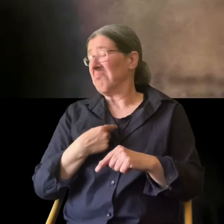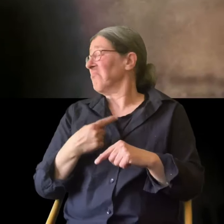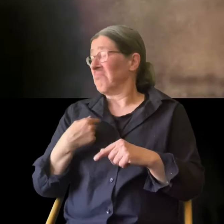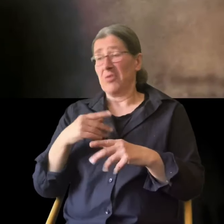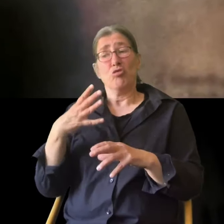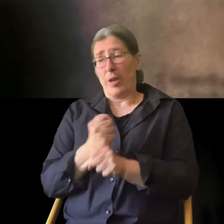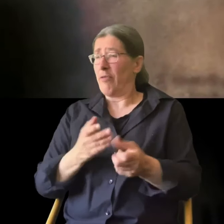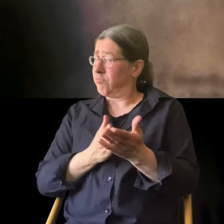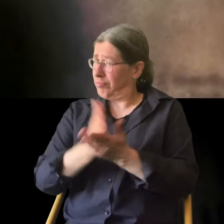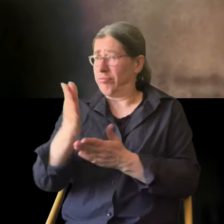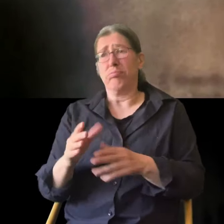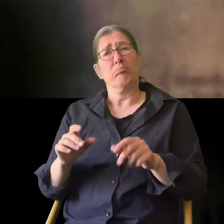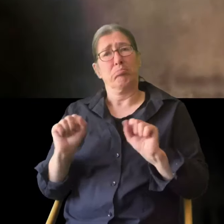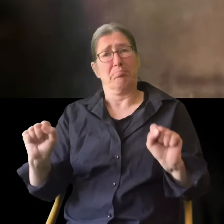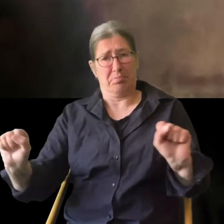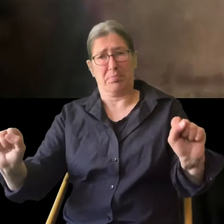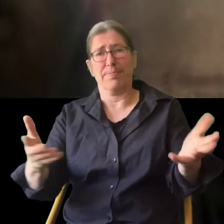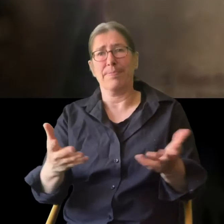mich nichts mehr erschüttern kann.